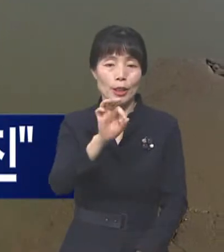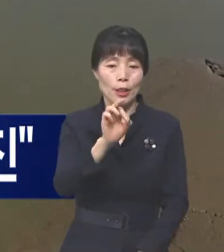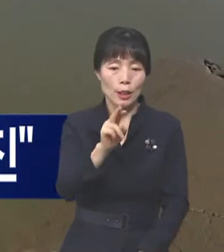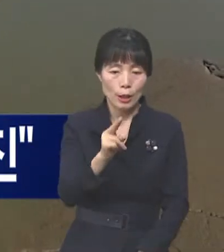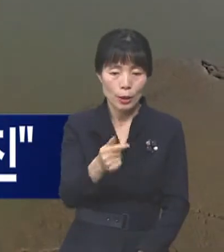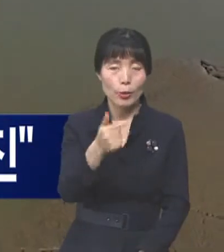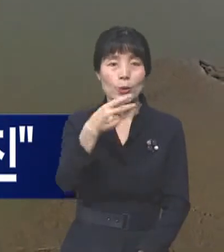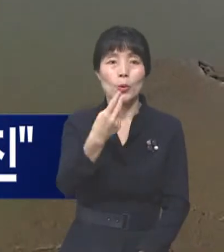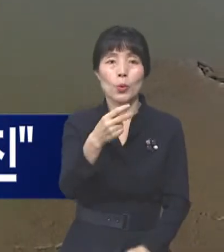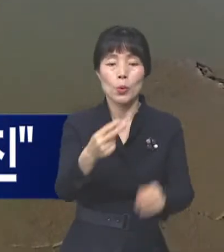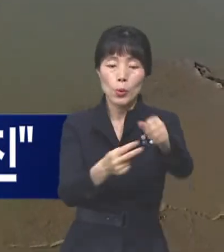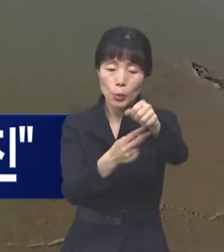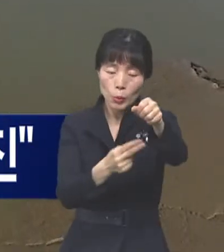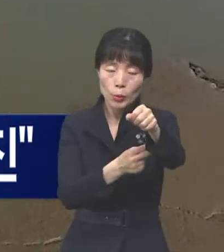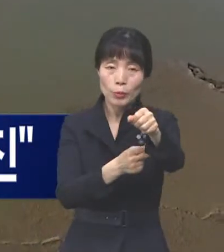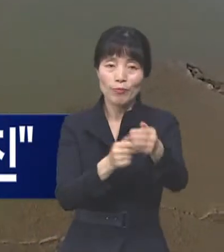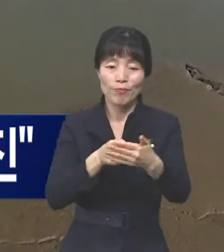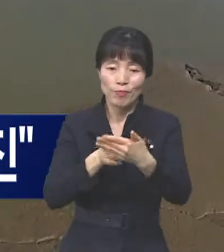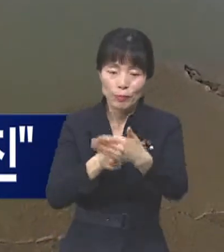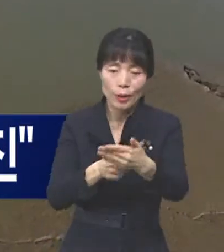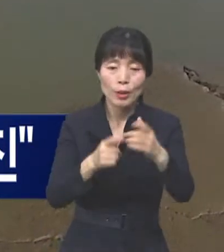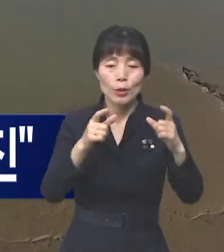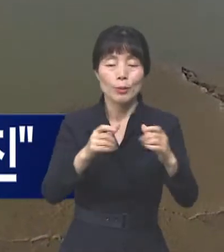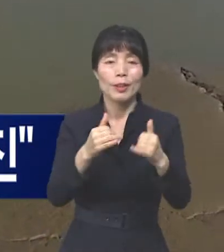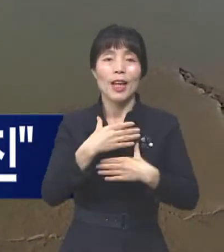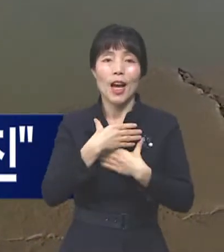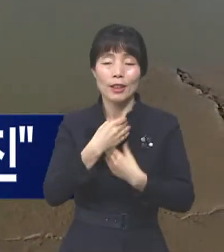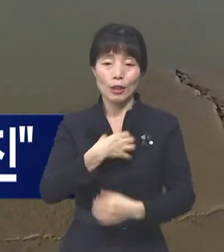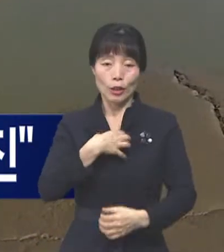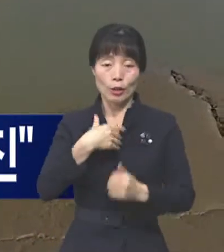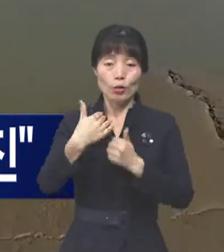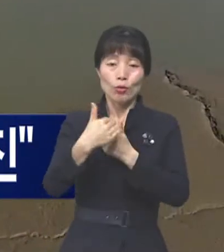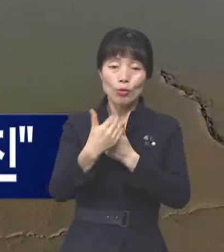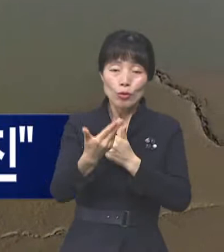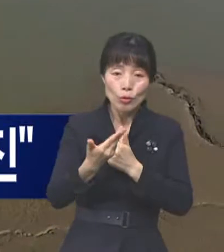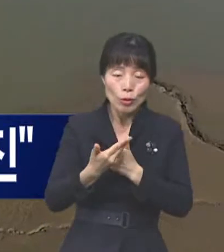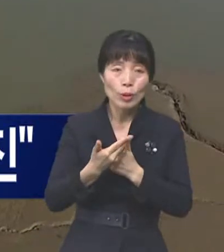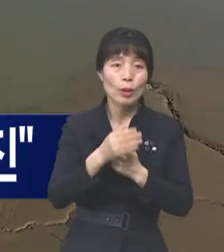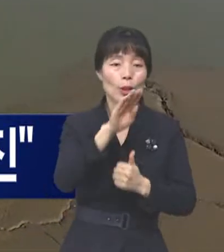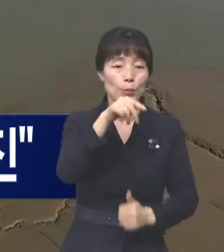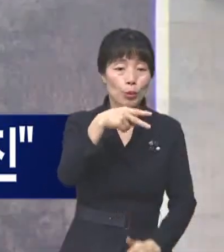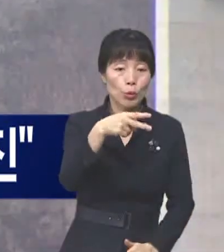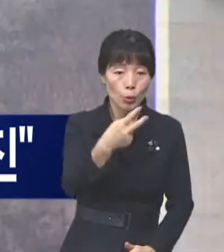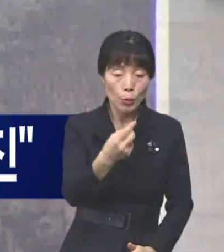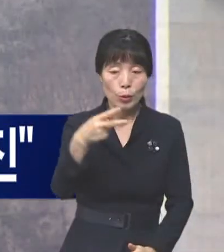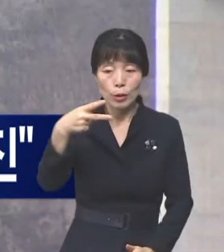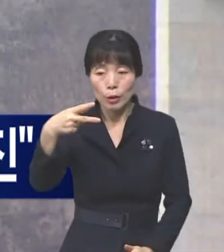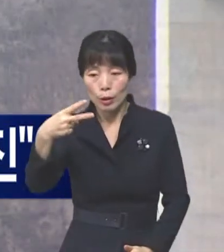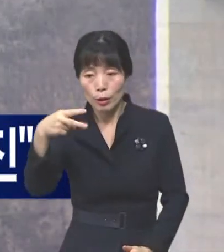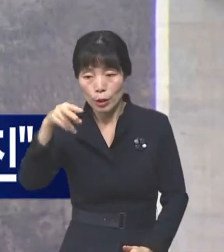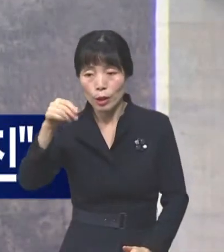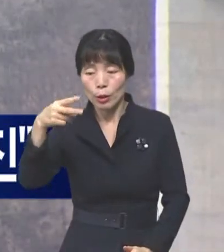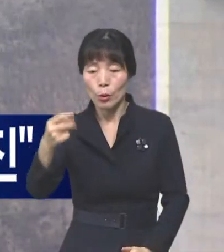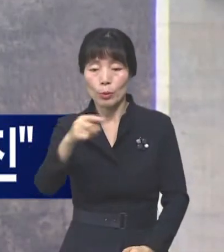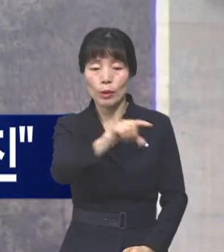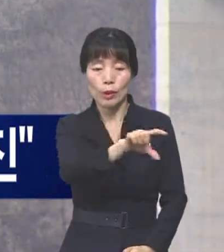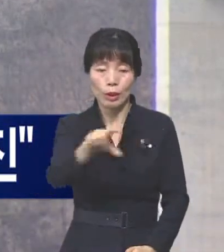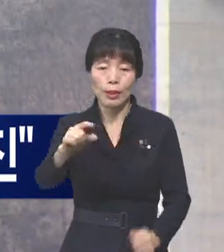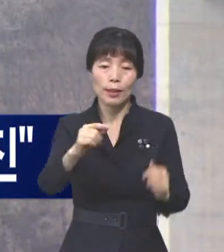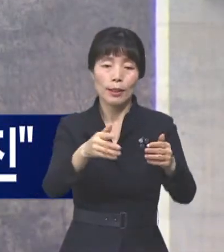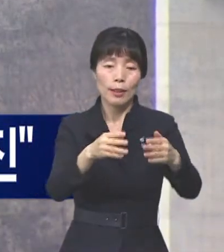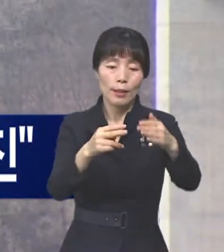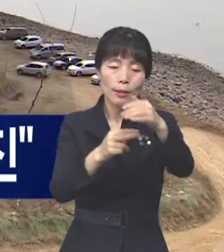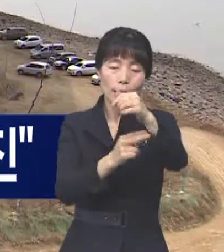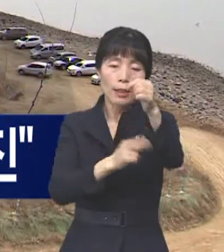건설 사업을 추진한다는 구상입니다. 주민 안전을 위협하는 복도면 시도와 모도를 잇는 연도교를 철거해 대체